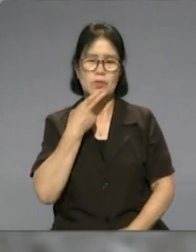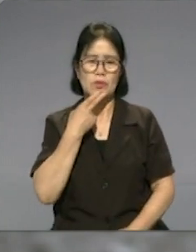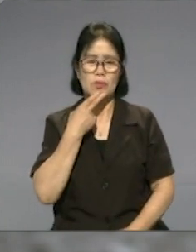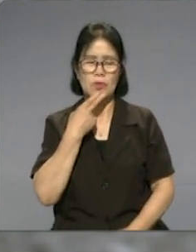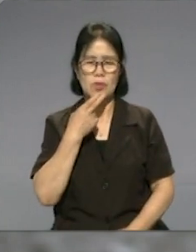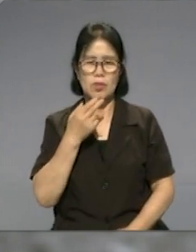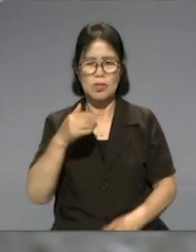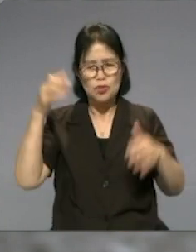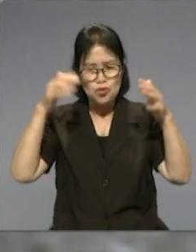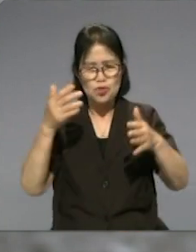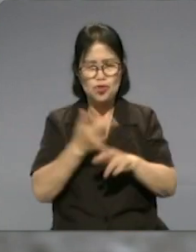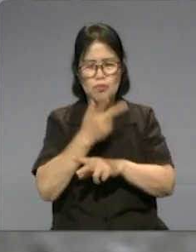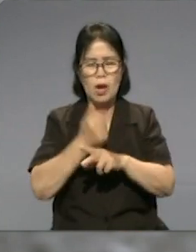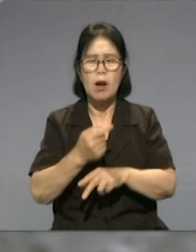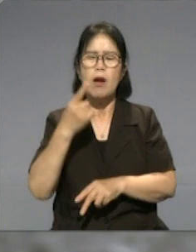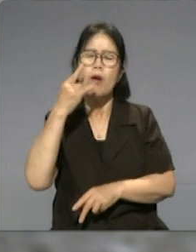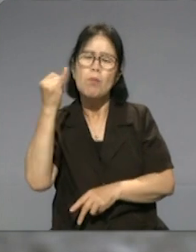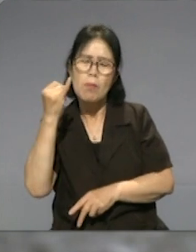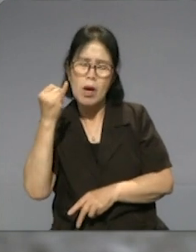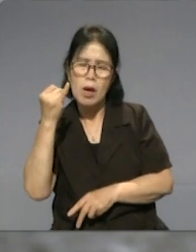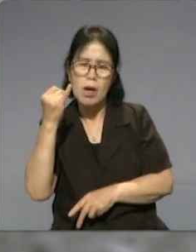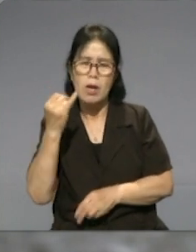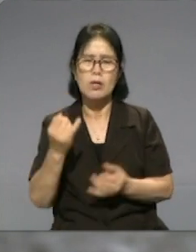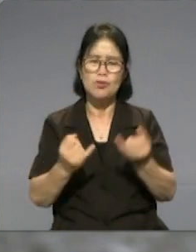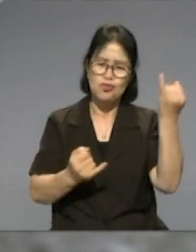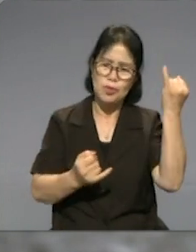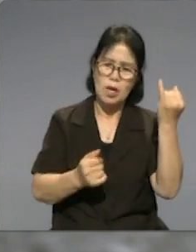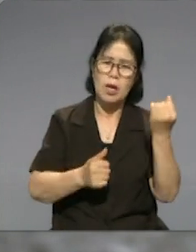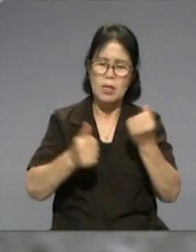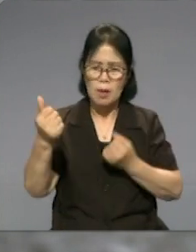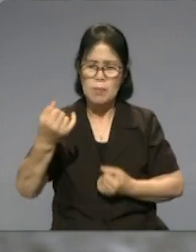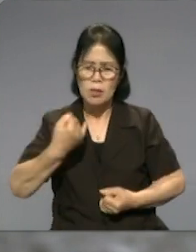주말 아침 부지런히 나선 어머니, 누나, 남편, 딸의